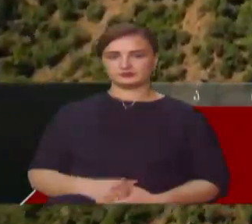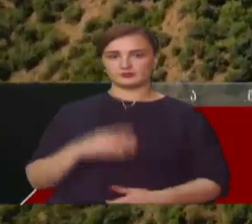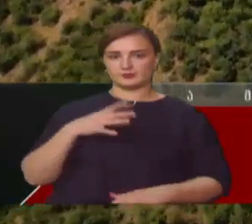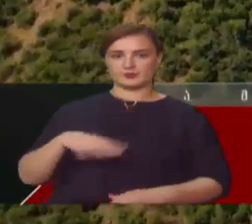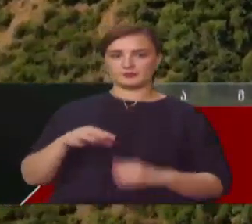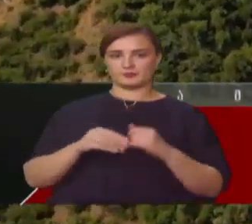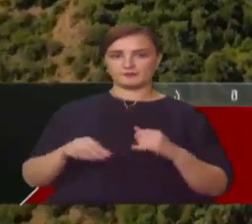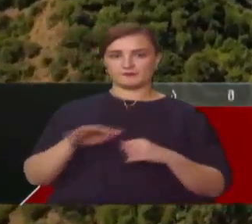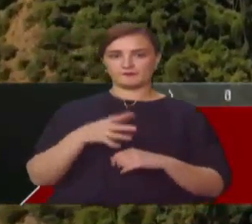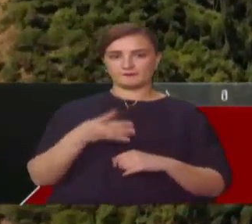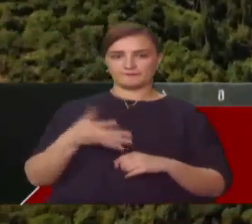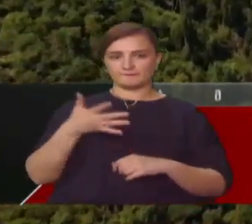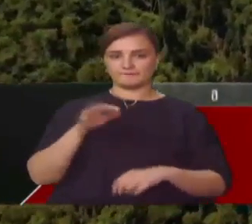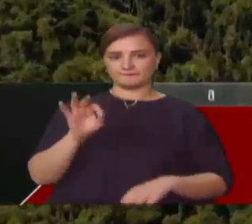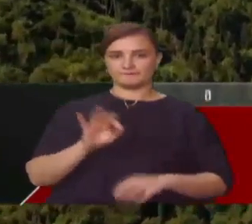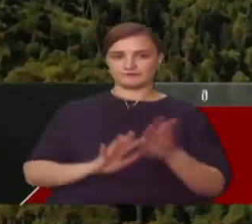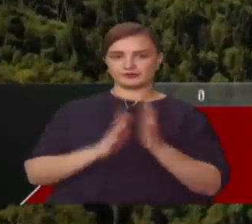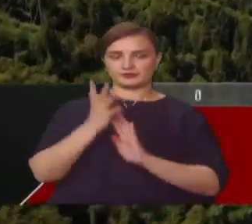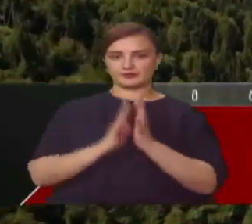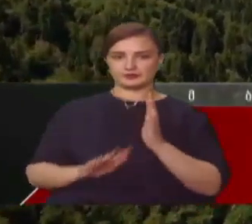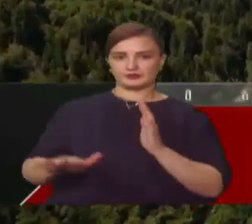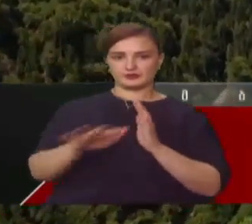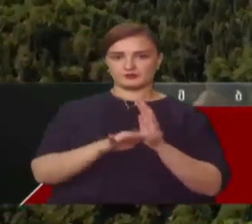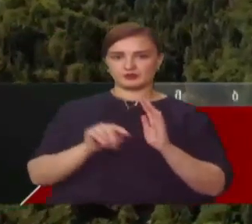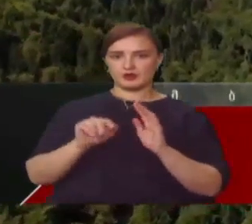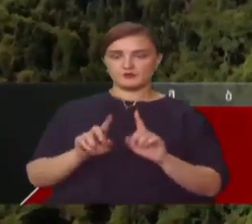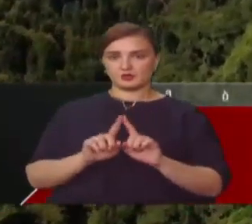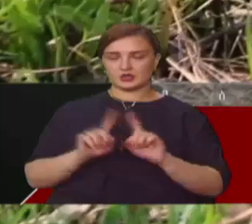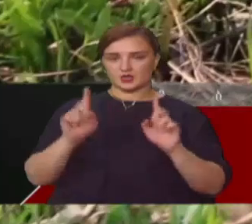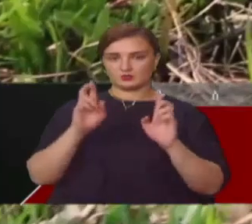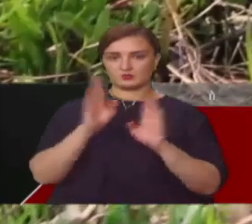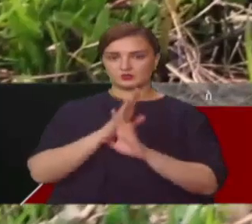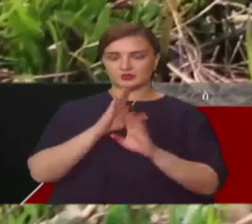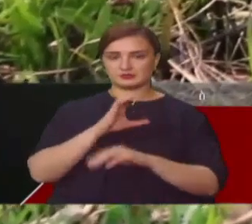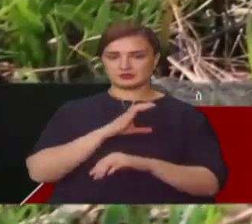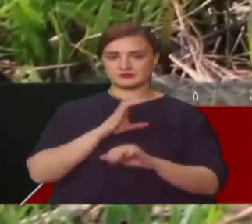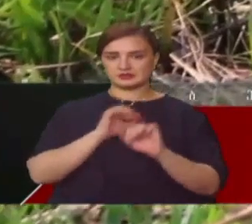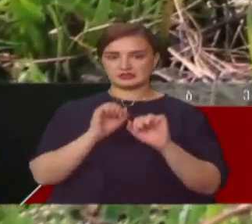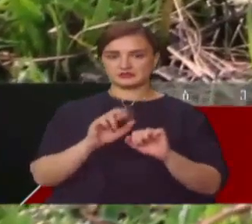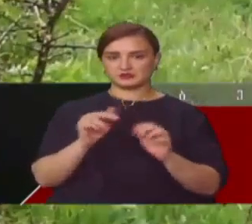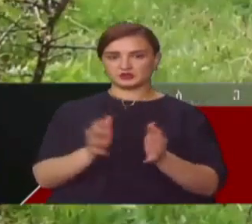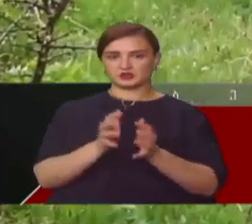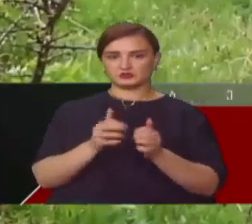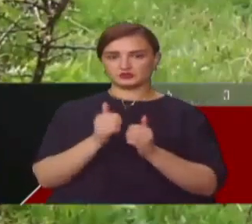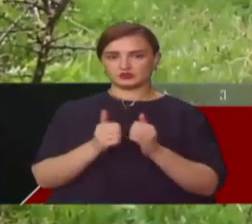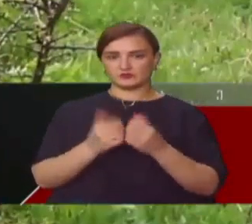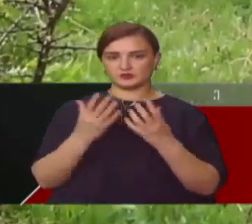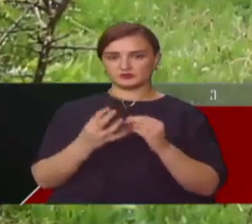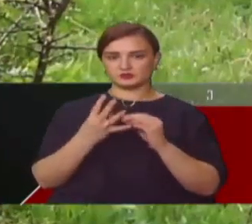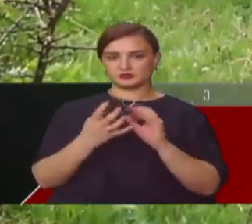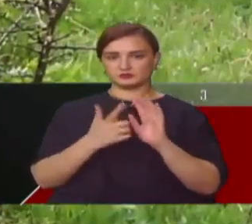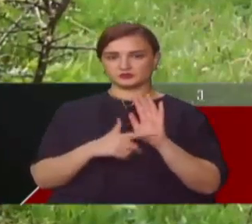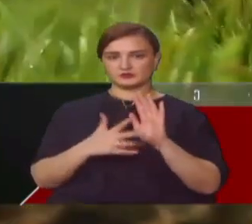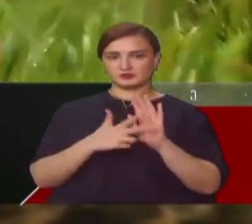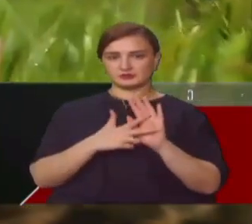საქართველოს ტერიტორიის 45% ტყითაა დაფარული. ამ უნიკალური ბუნებრივი სიმდიდრის დაცვისა და შენარჩუნებისთვის ყოველდღიურად 478